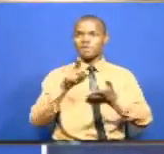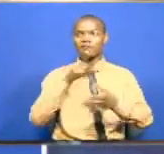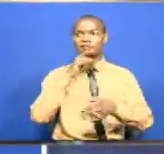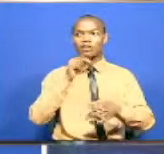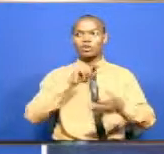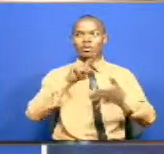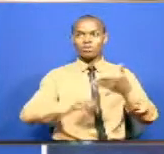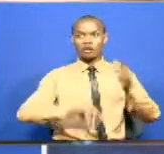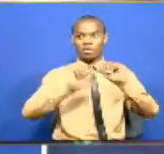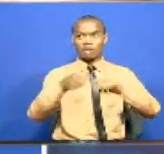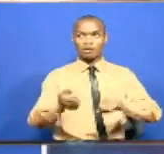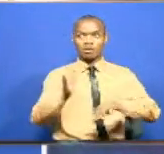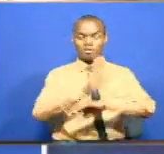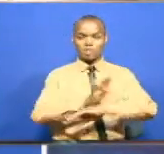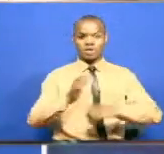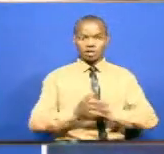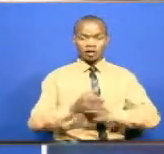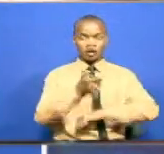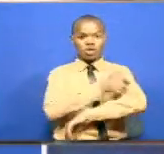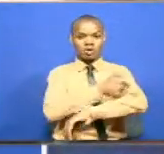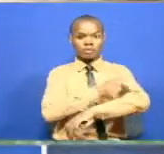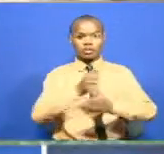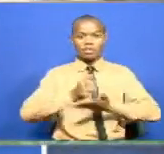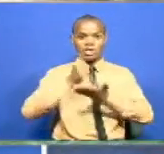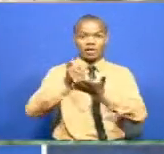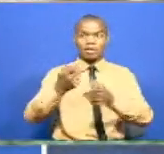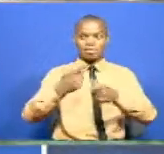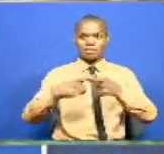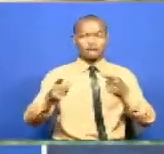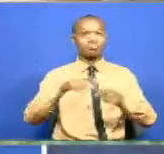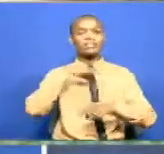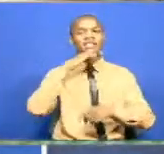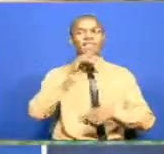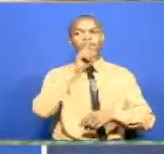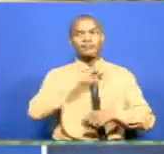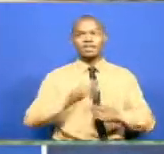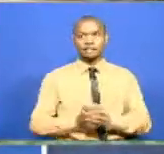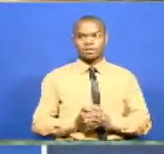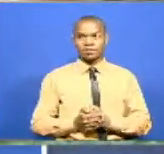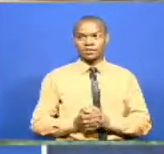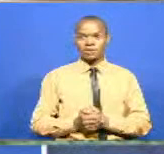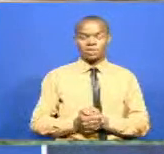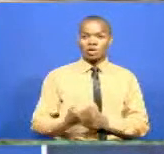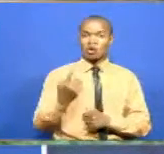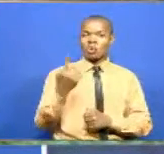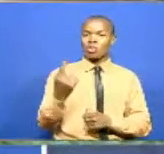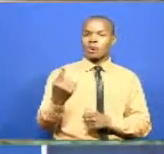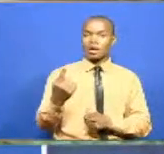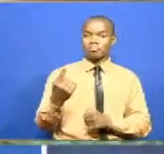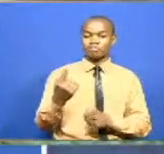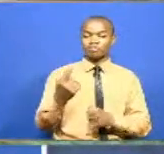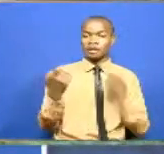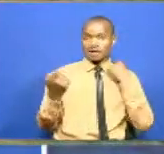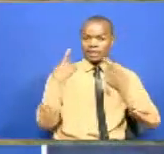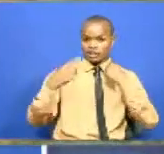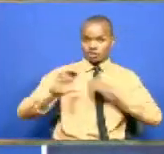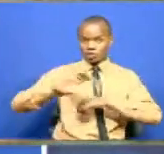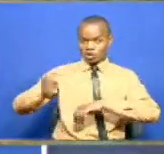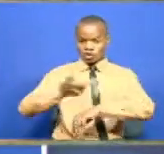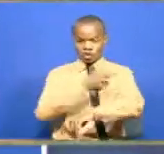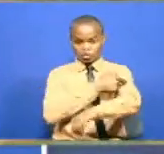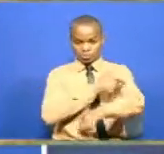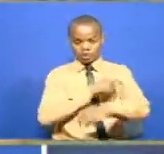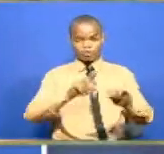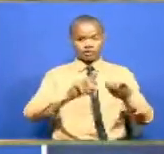turudi. Madaktari walisaidia lakini haukuwezekana. Mmoja wa vijana hao amelazwa kwenye hospitali ya kaunti ya Kericho, ilhali